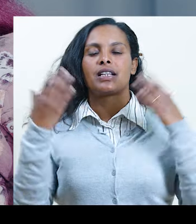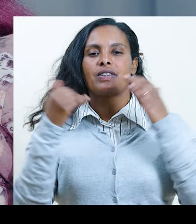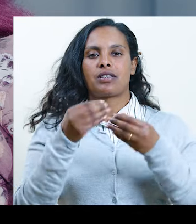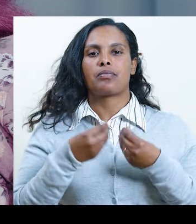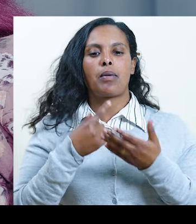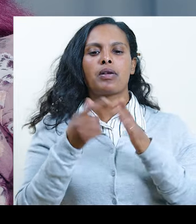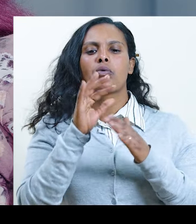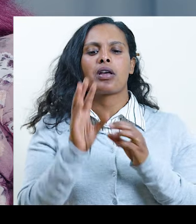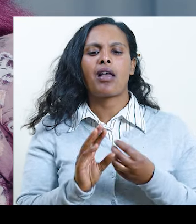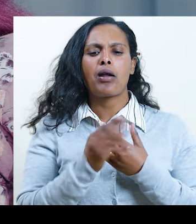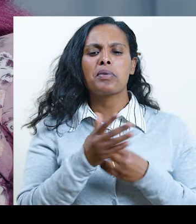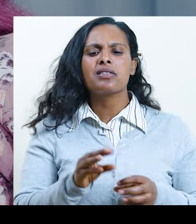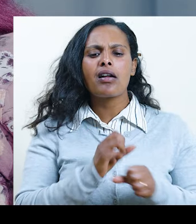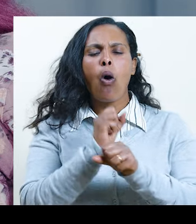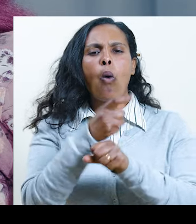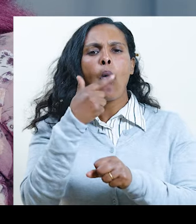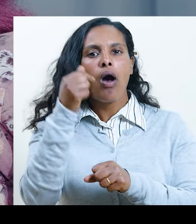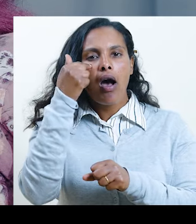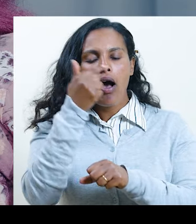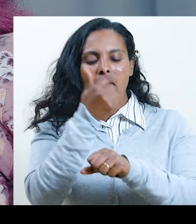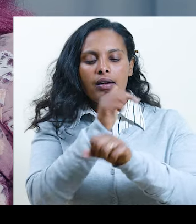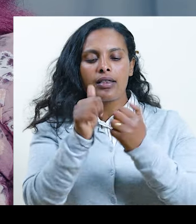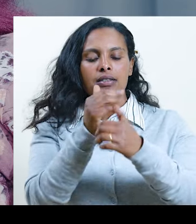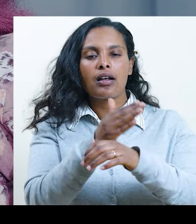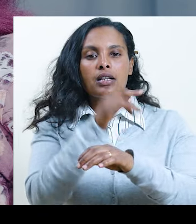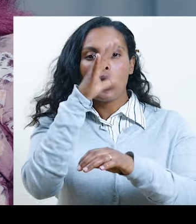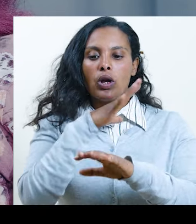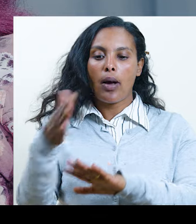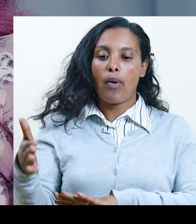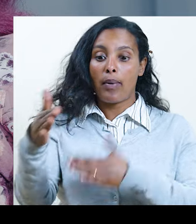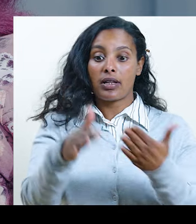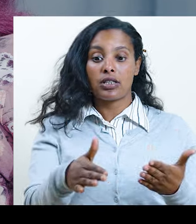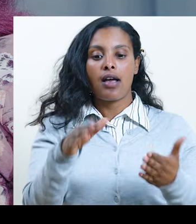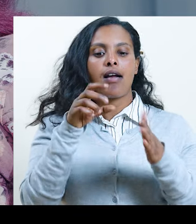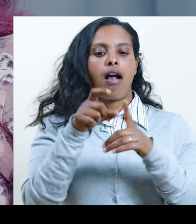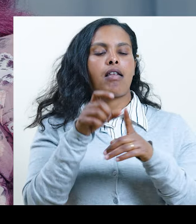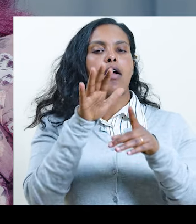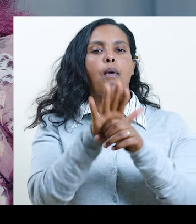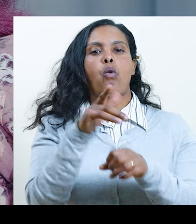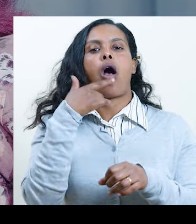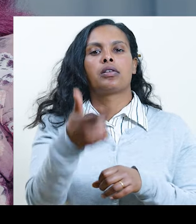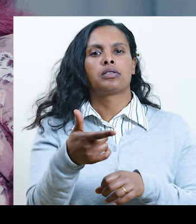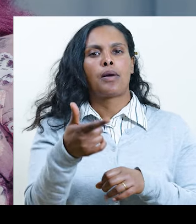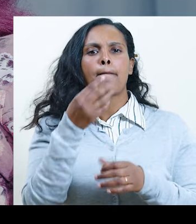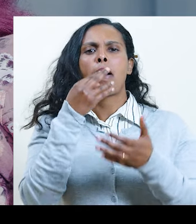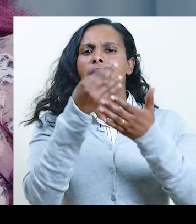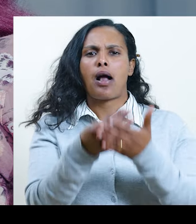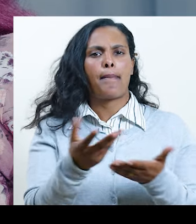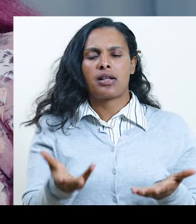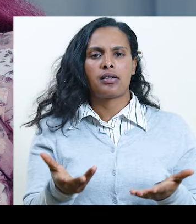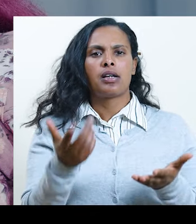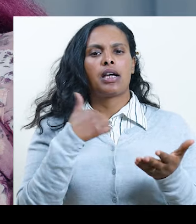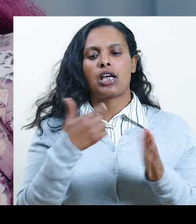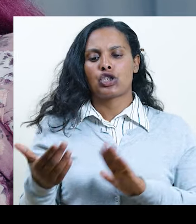በምን አይነት መንገድ ነው የሚሰራው ስላት እንግዲህ ሰዎች ከመሞታቸው በፊት ቃል ይገባሉ አለች።